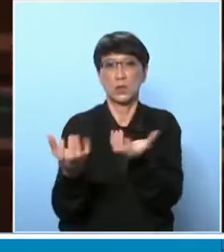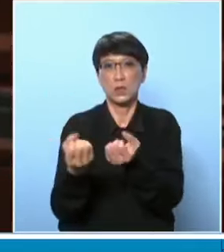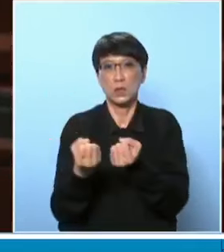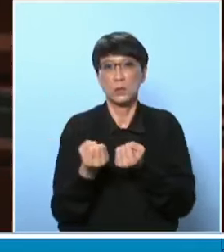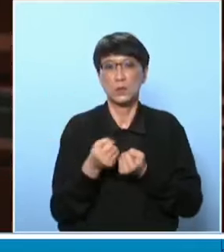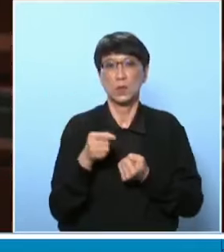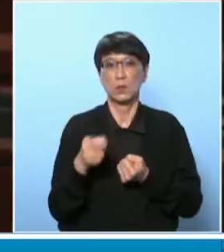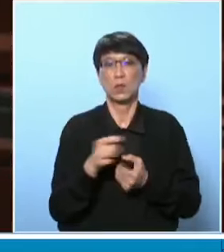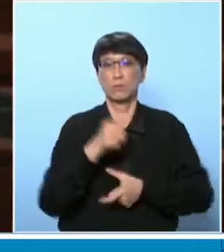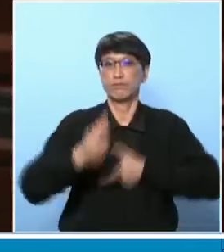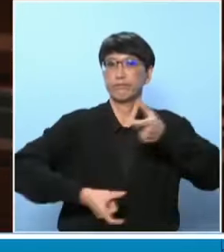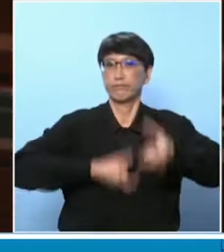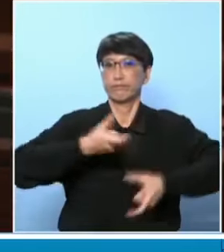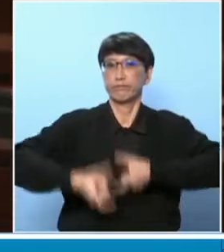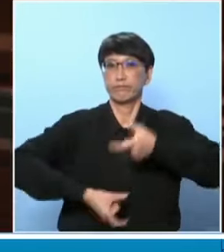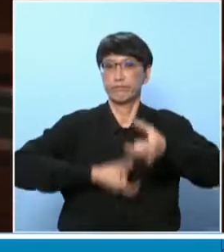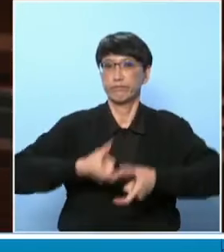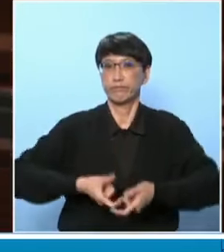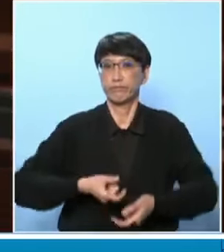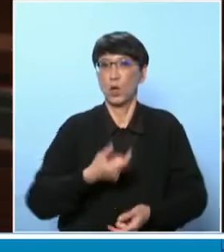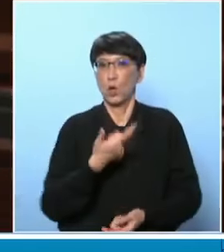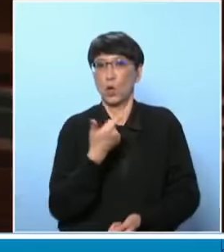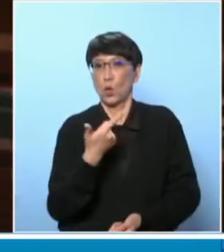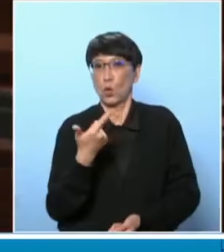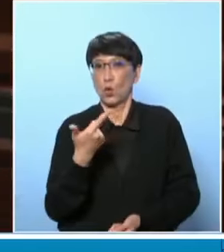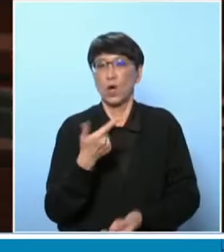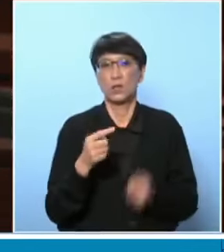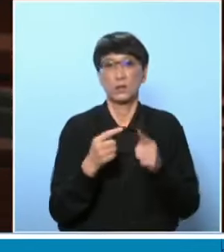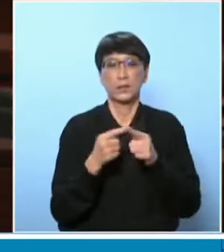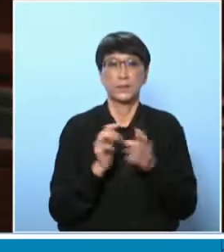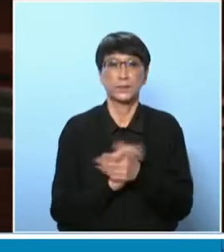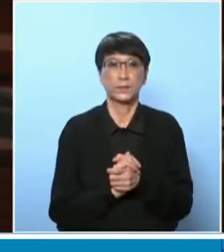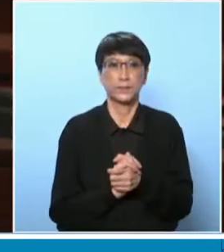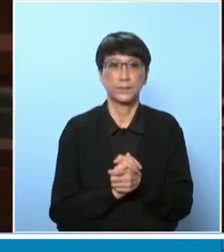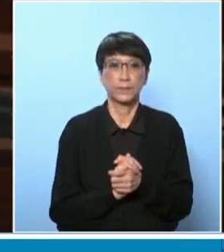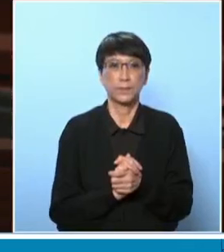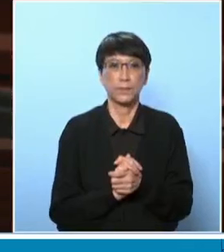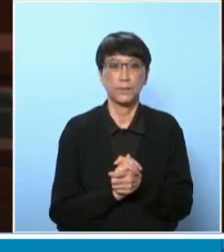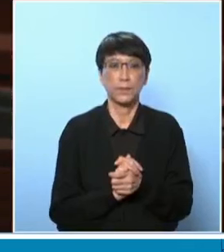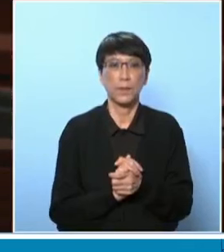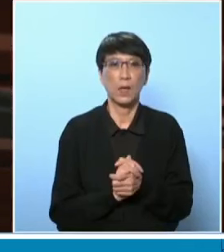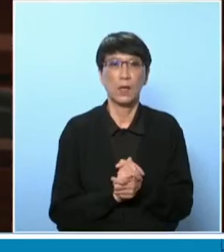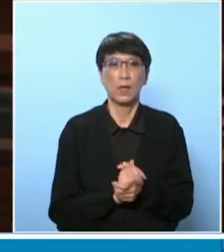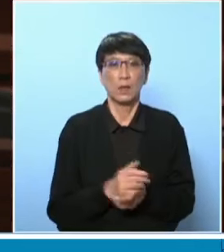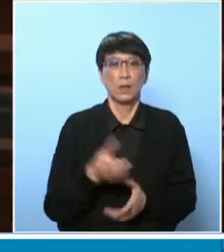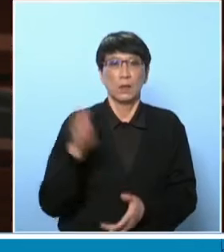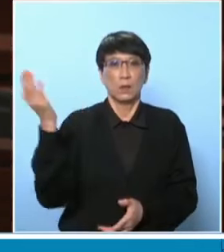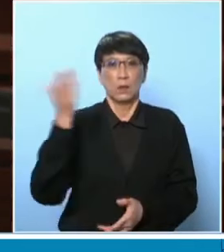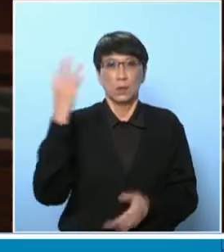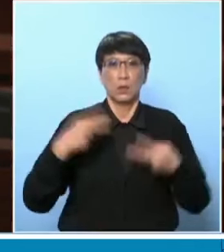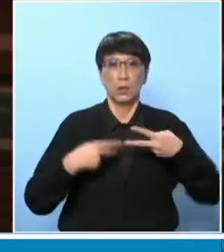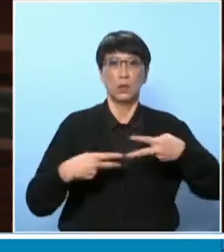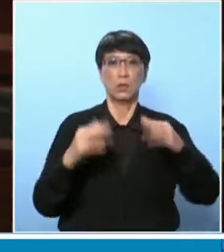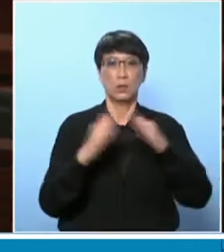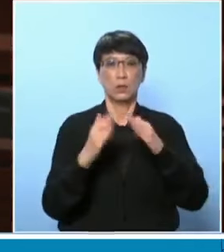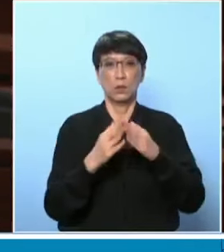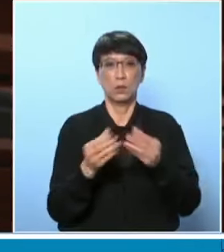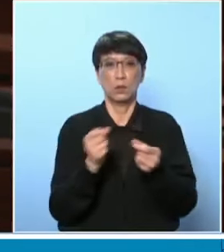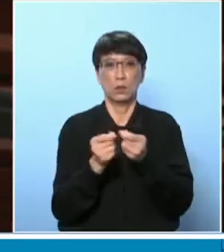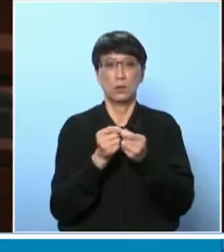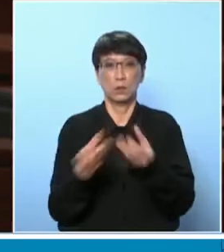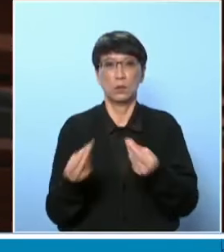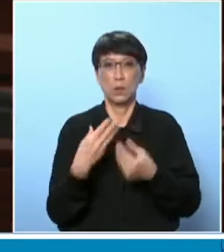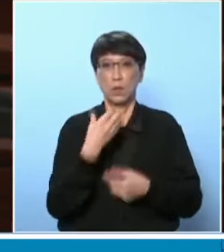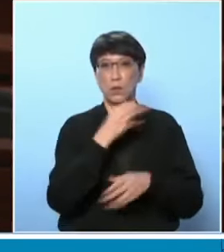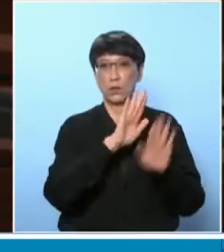批具消費潛力的旅客呢，是非常重要。其實我見到旅發局給業界的一些資訊，其實包括在香港的